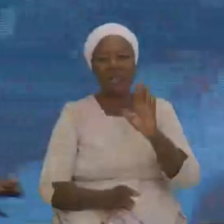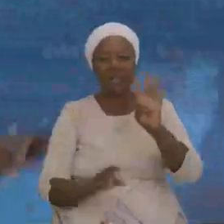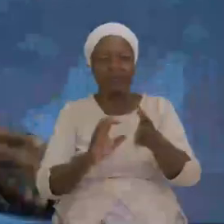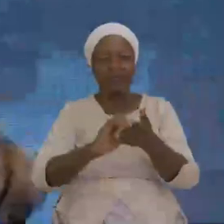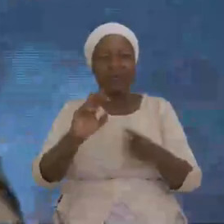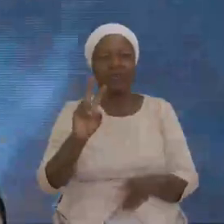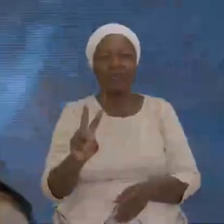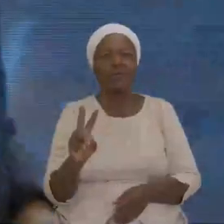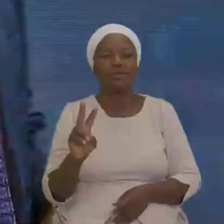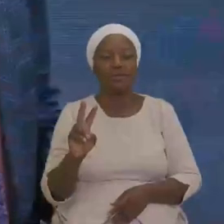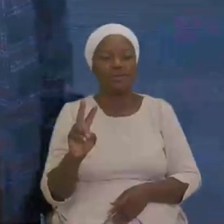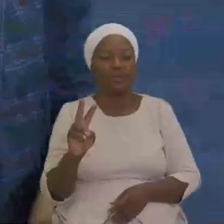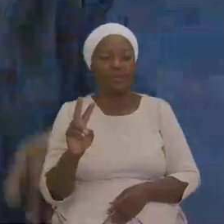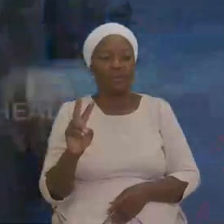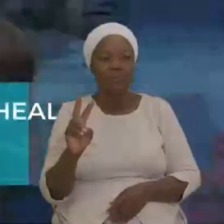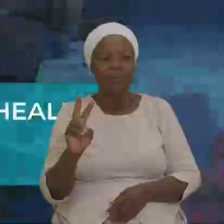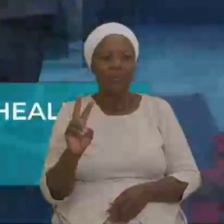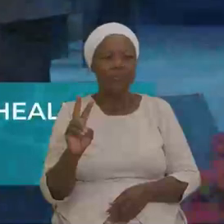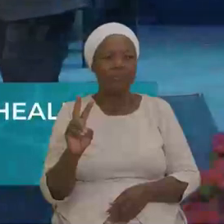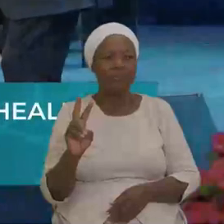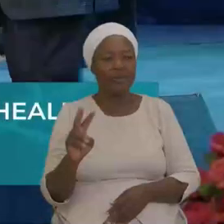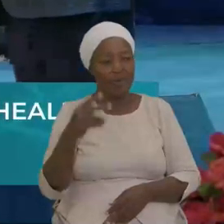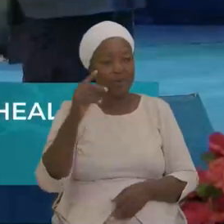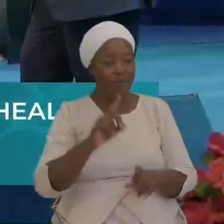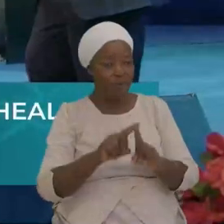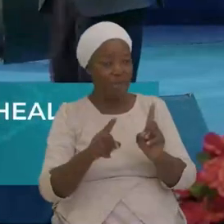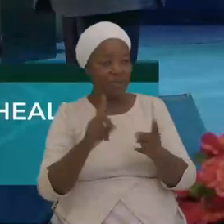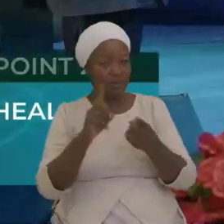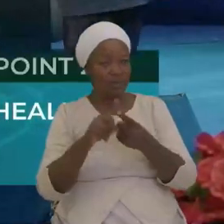Malachie, chapitre 4, verset 2.